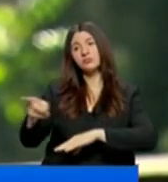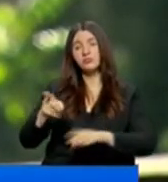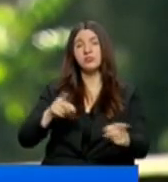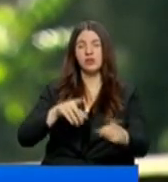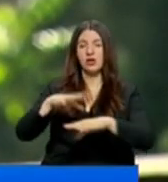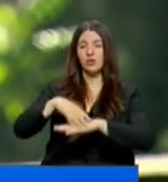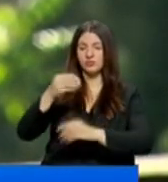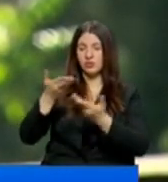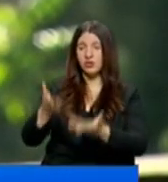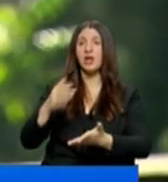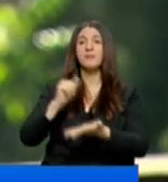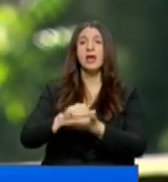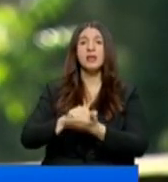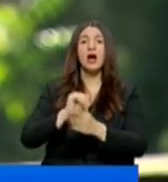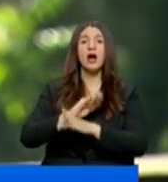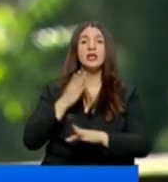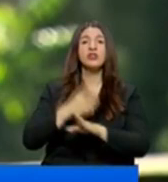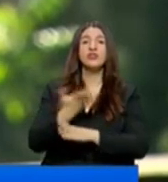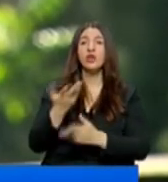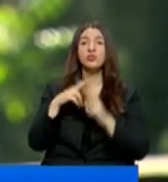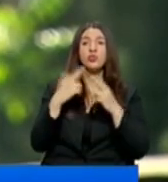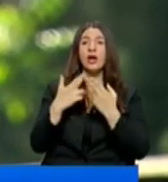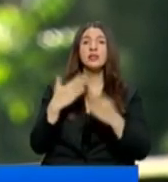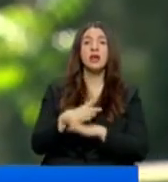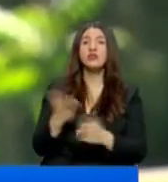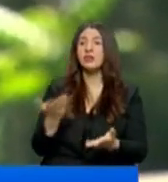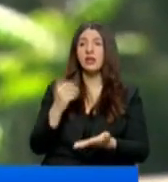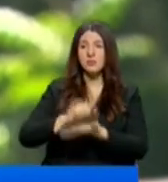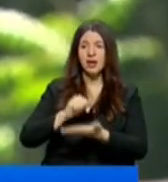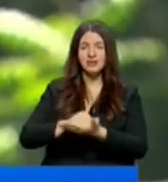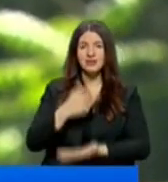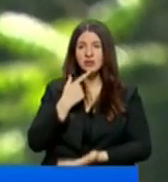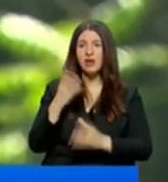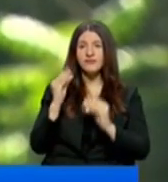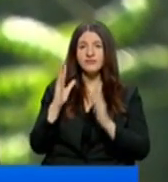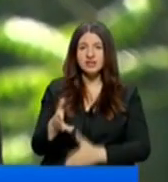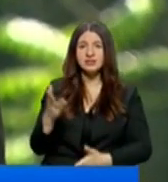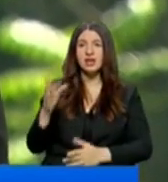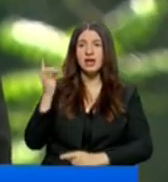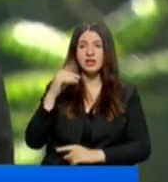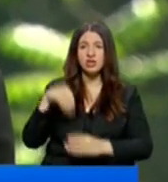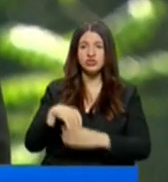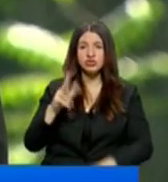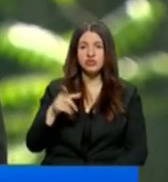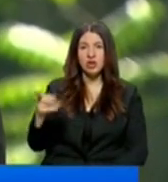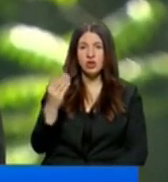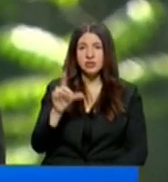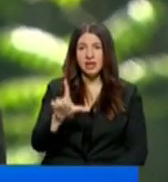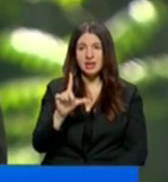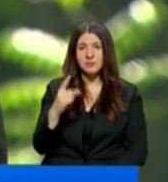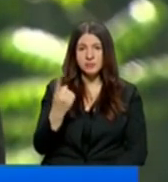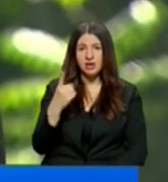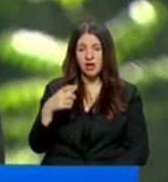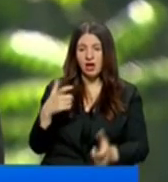Hayatın gerçeği nedir? Medyanın gerçeği nedir? Dünyanın gerçeği nedir? Ya medya dediğiniz en çok iktidar için geçerli olması gereken